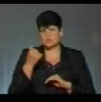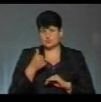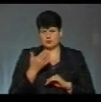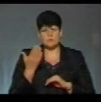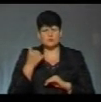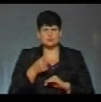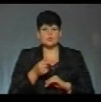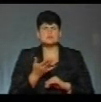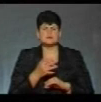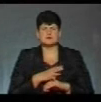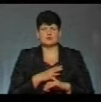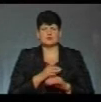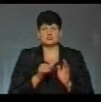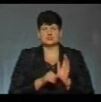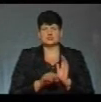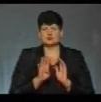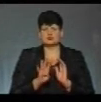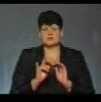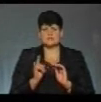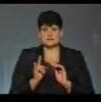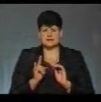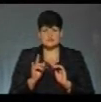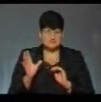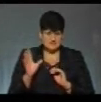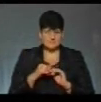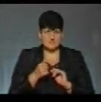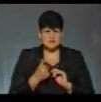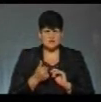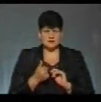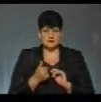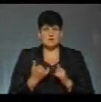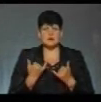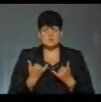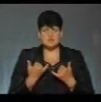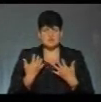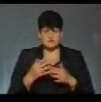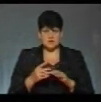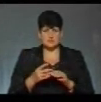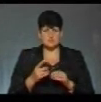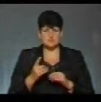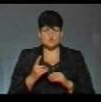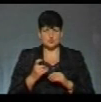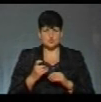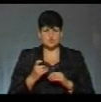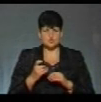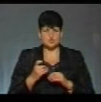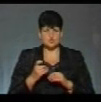в минулому році? 64 дитини. Це за весь рік? Так, за весь. А зараз вже 109 за...